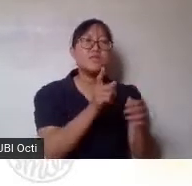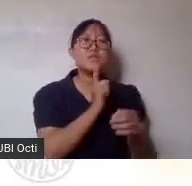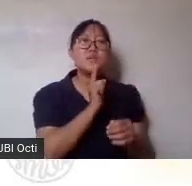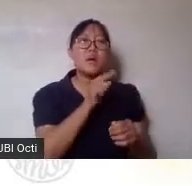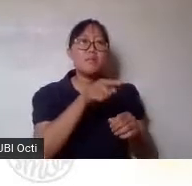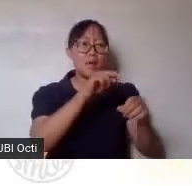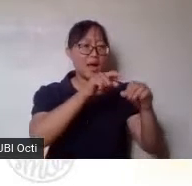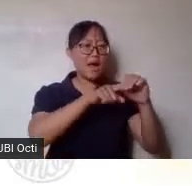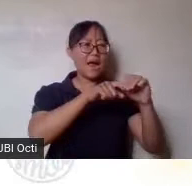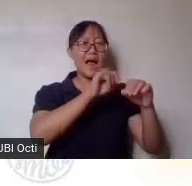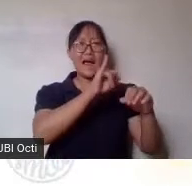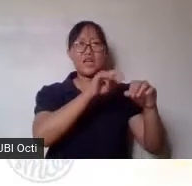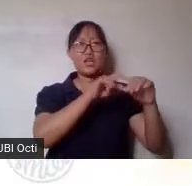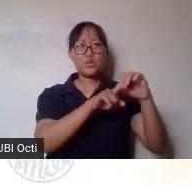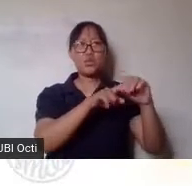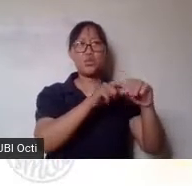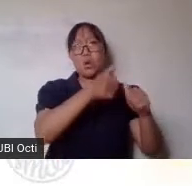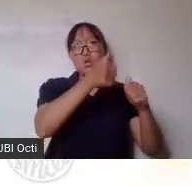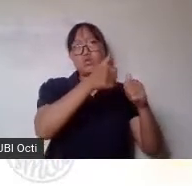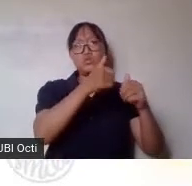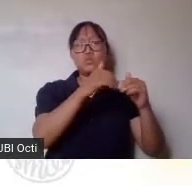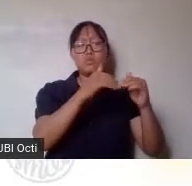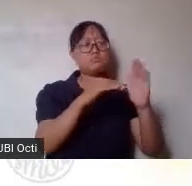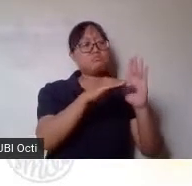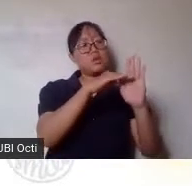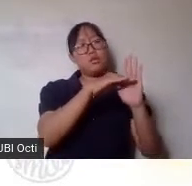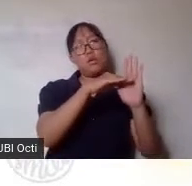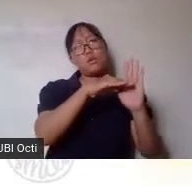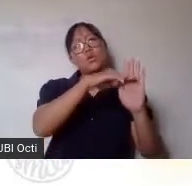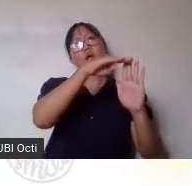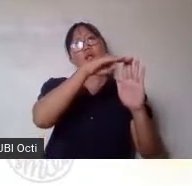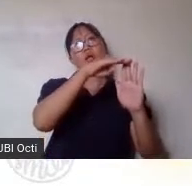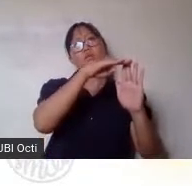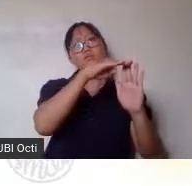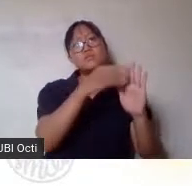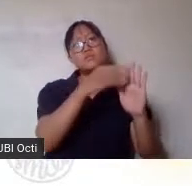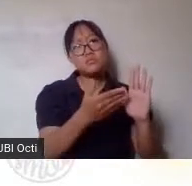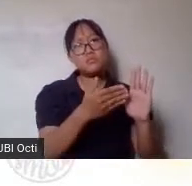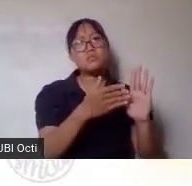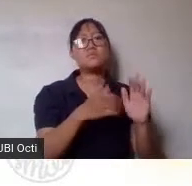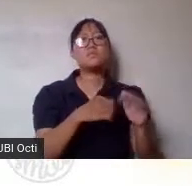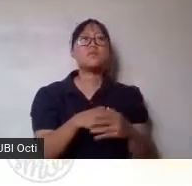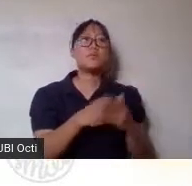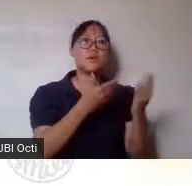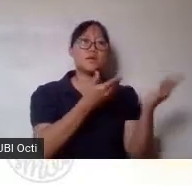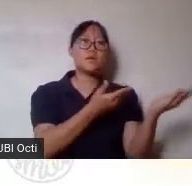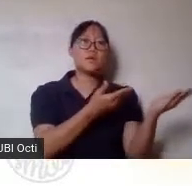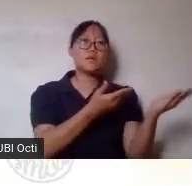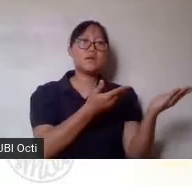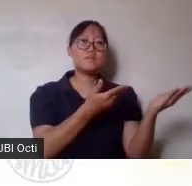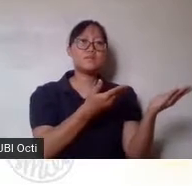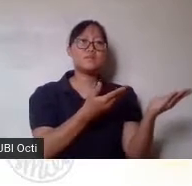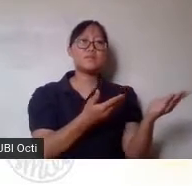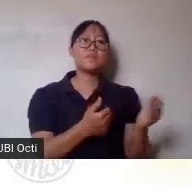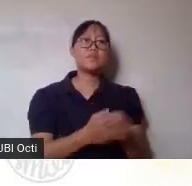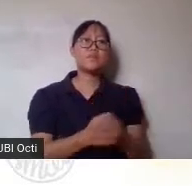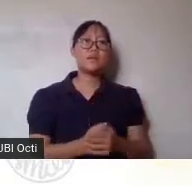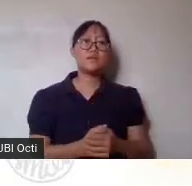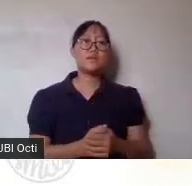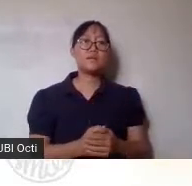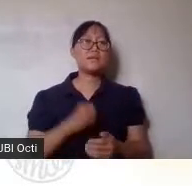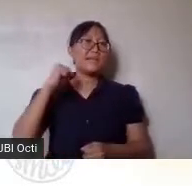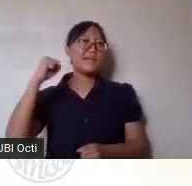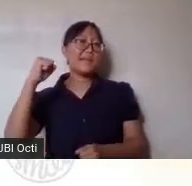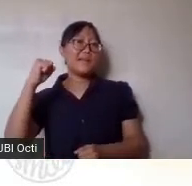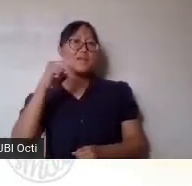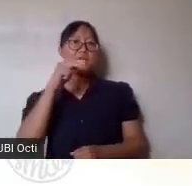di atas rata-rata normal. Nah, nanti di sebelah kanannya kita lihat ada kasus yang disebut attention deficit